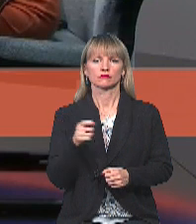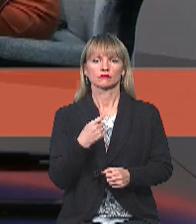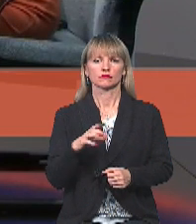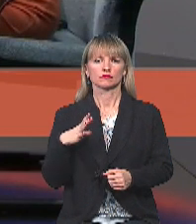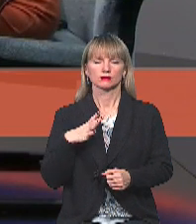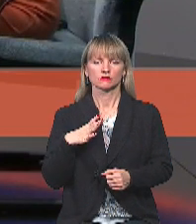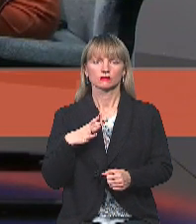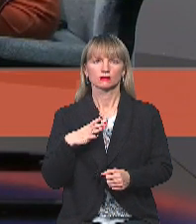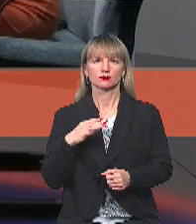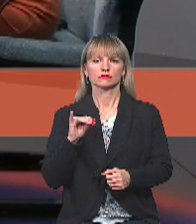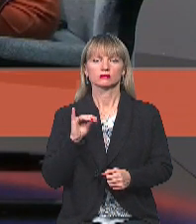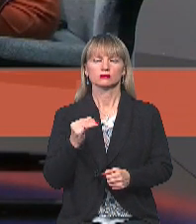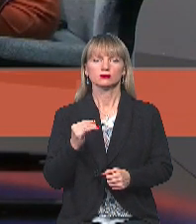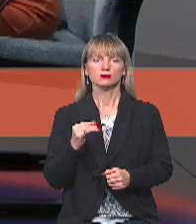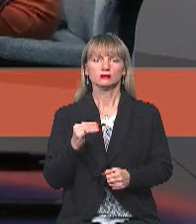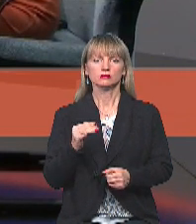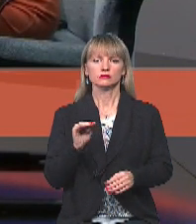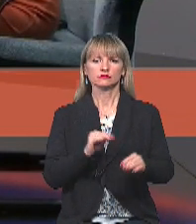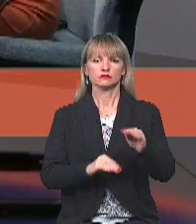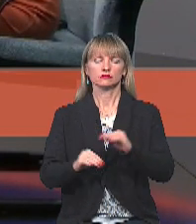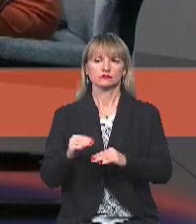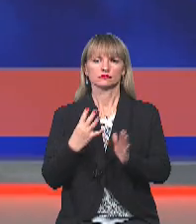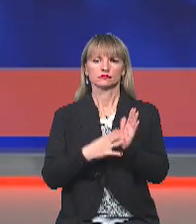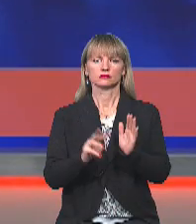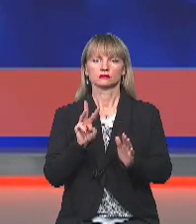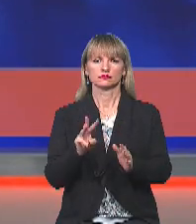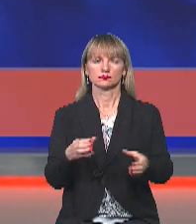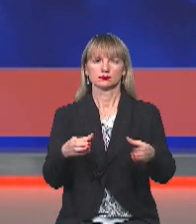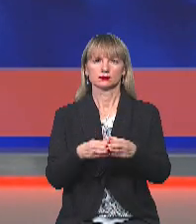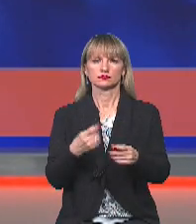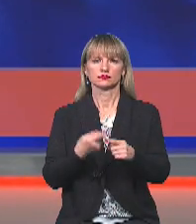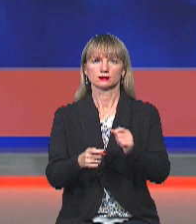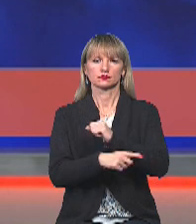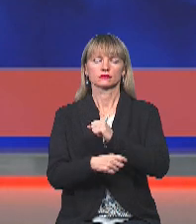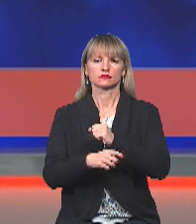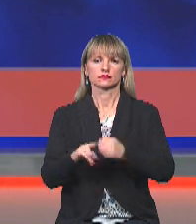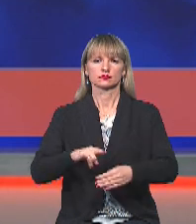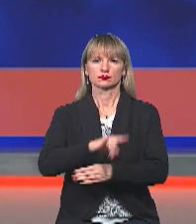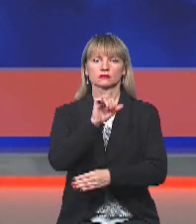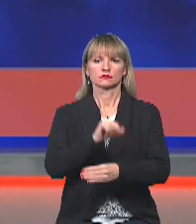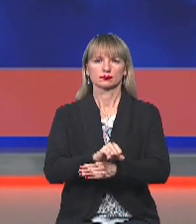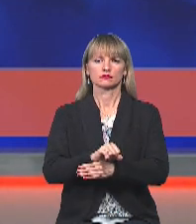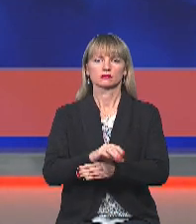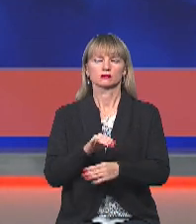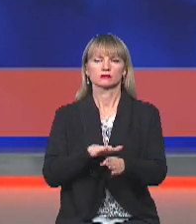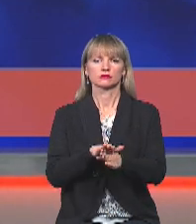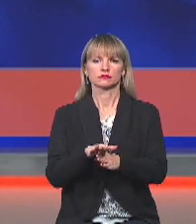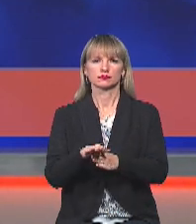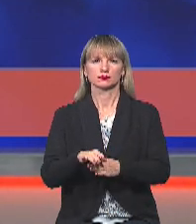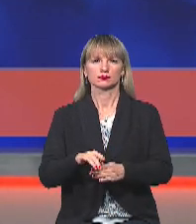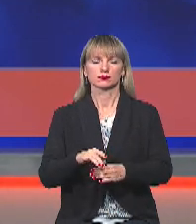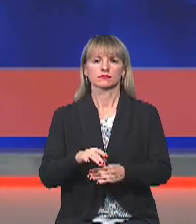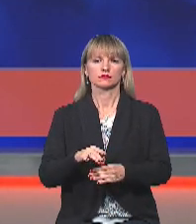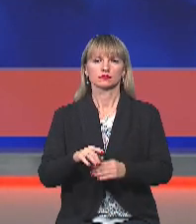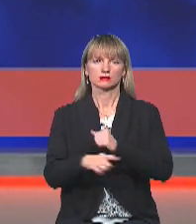воював у складі 93-ї бригади, це Донецький аеропорт і повністю Донецьке,